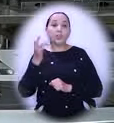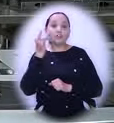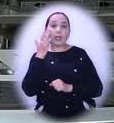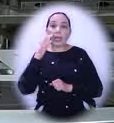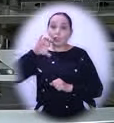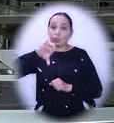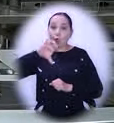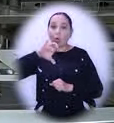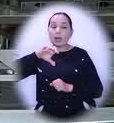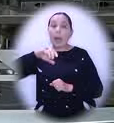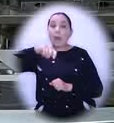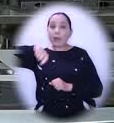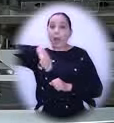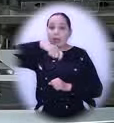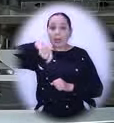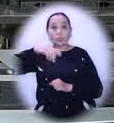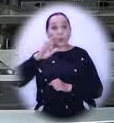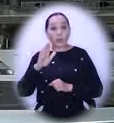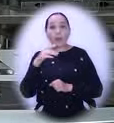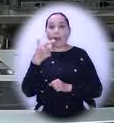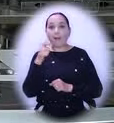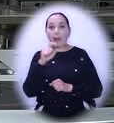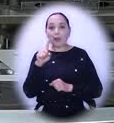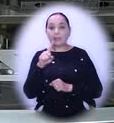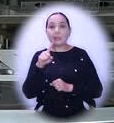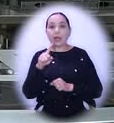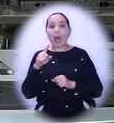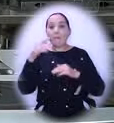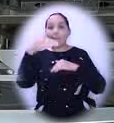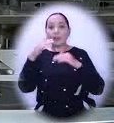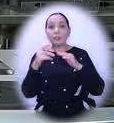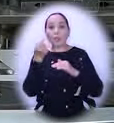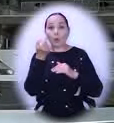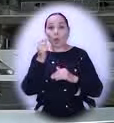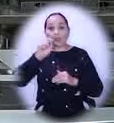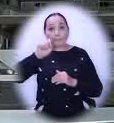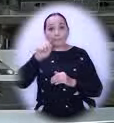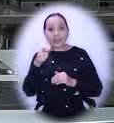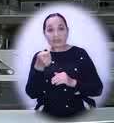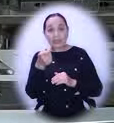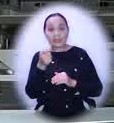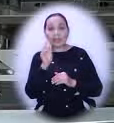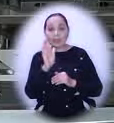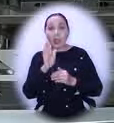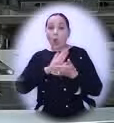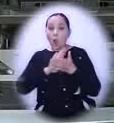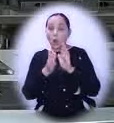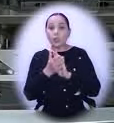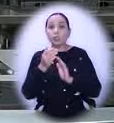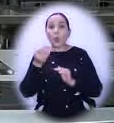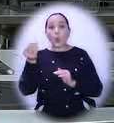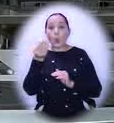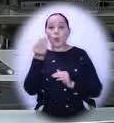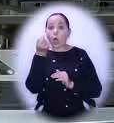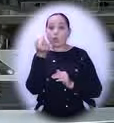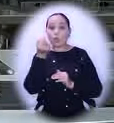Shakarni solib aralashtirib olgandan so'ng gaz pechimizni biroz pasaytirgan holatda unni